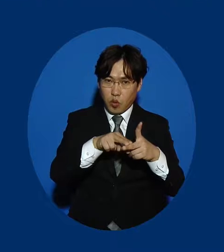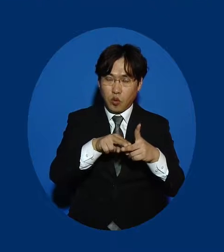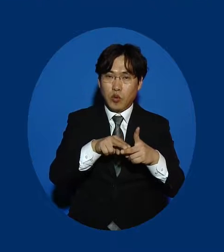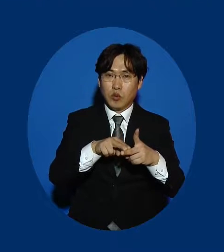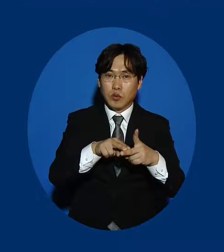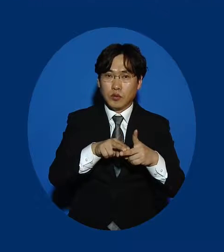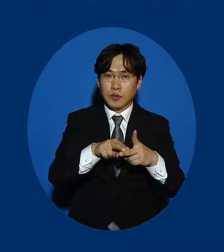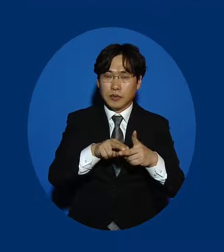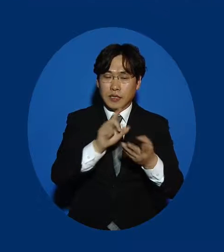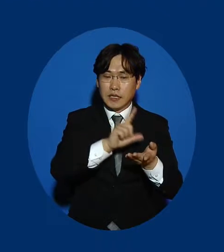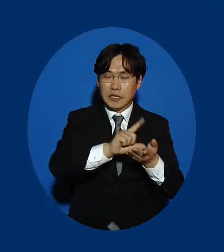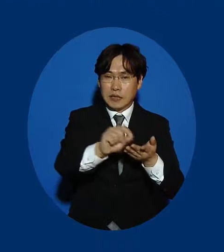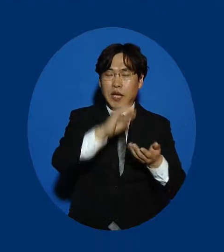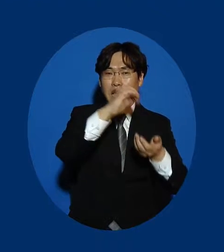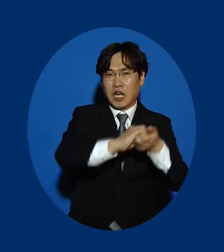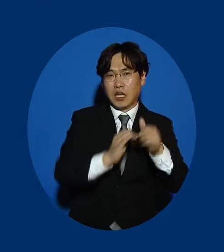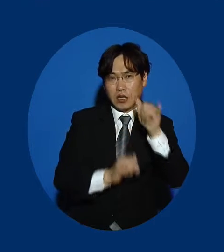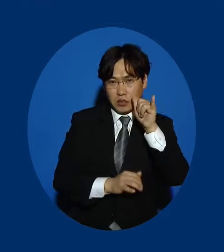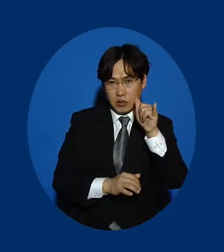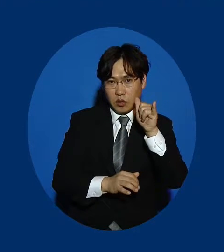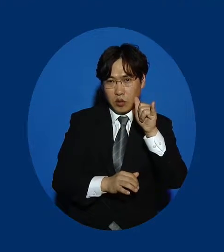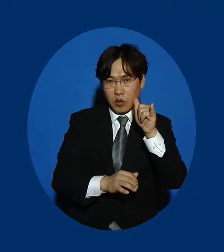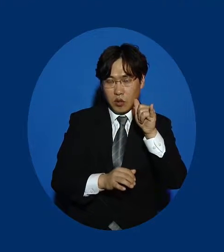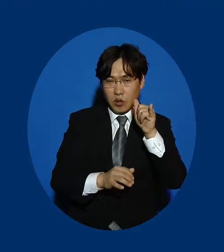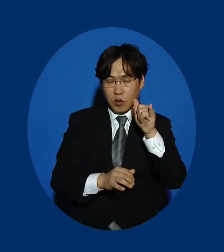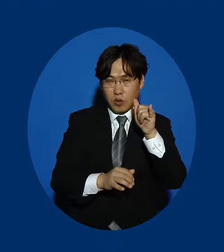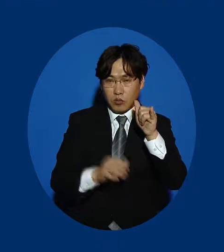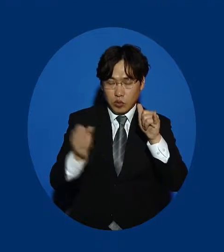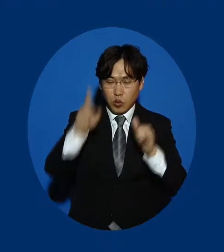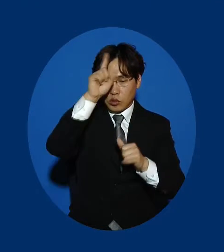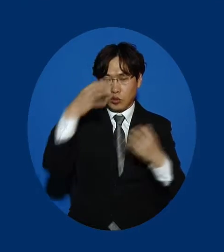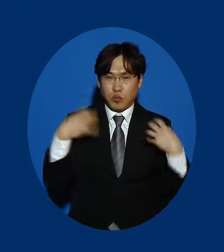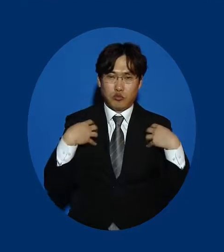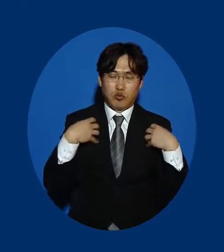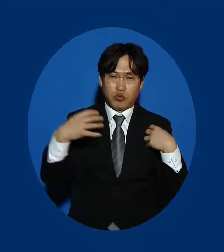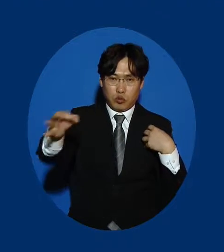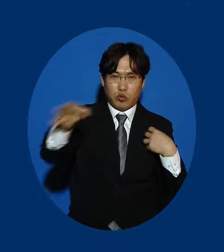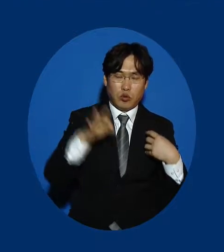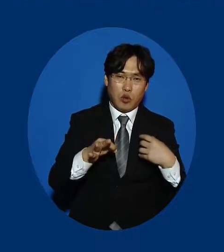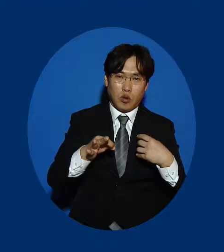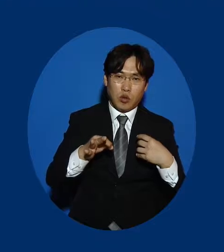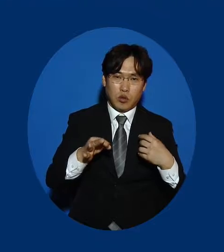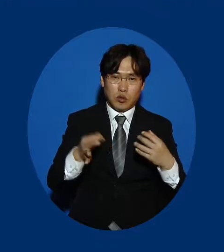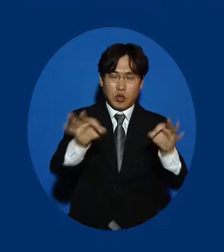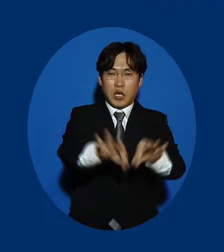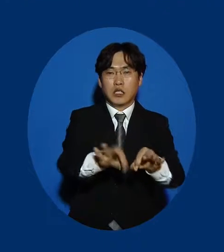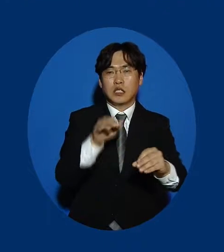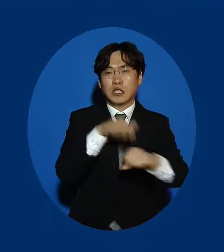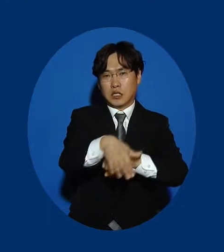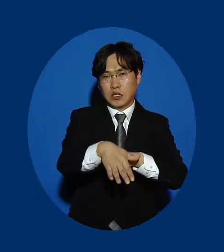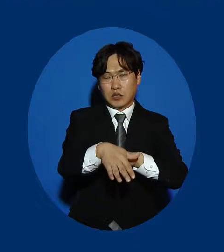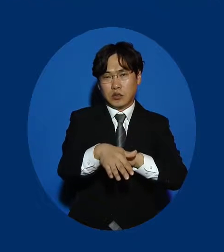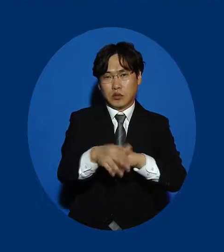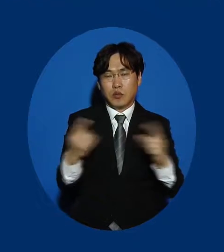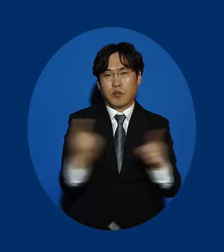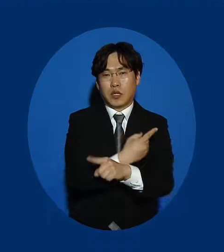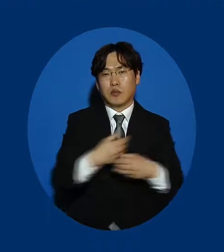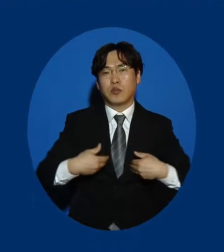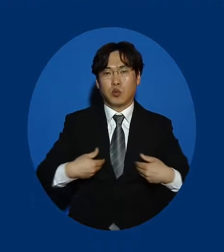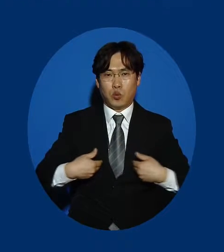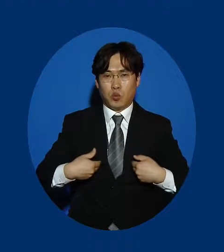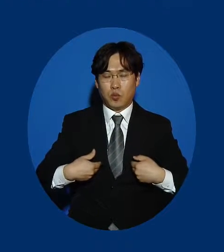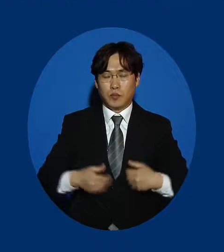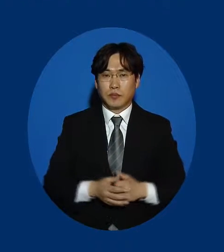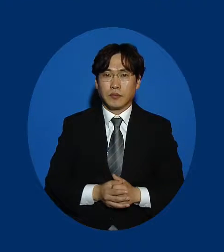지방 재원의 한계이기 때문에 지방 재원을 주재원을 하고 정부 재원이 다시 들어와야 됩니다. 이런 형태로 다시 들어와야 되고, 이건